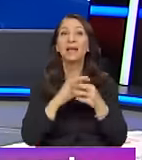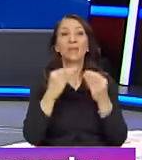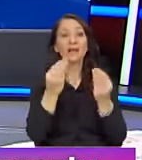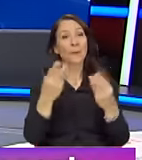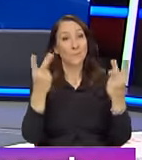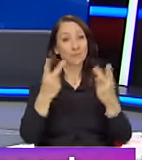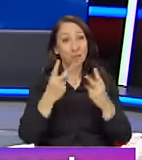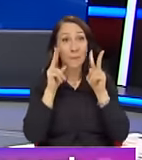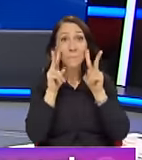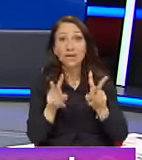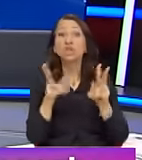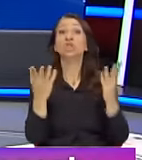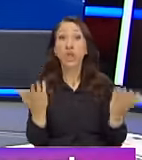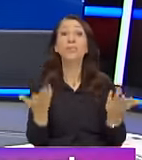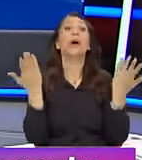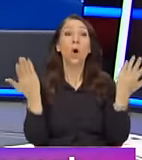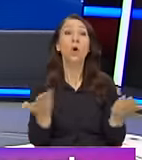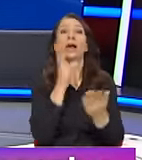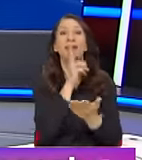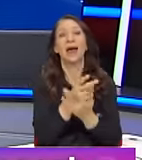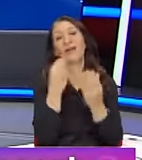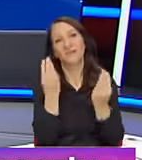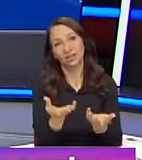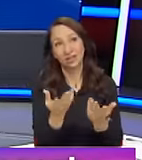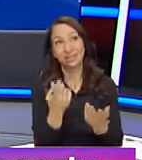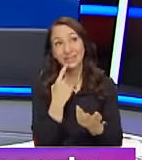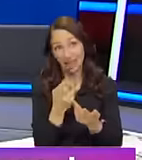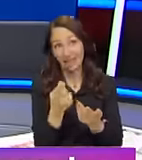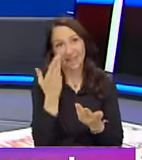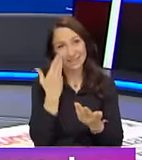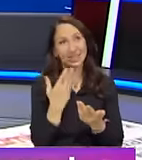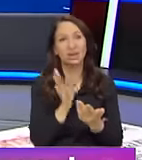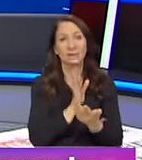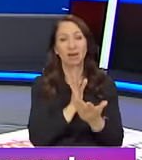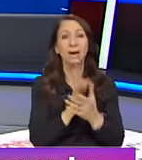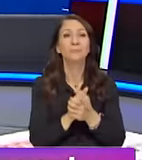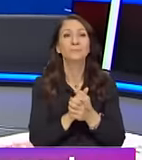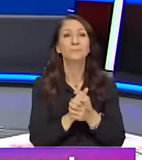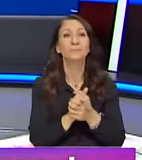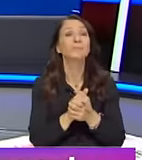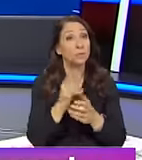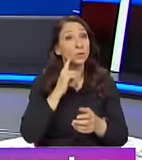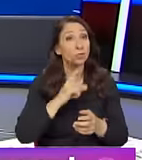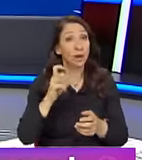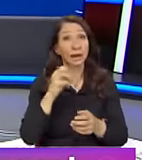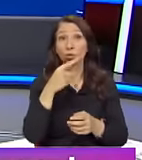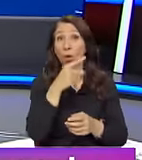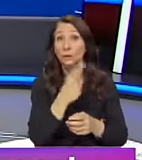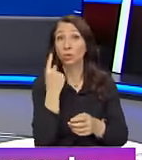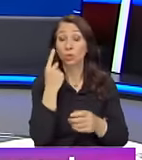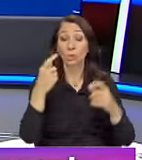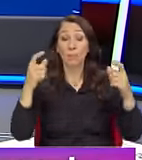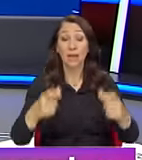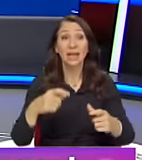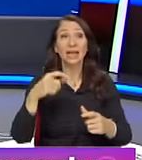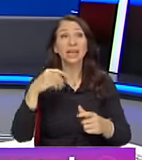olan mesajlara bakacağız ve öyle bir karar vereceğiz diyen izleyicilerimiz de var. Cumhurbaşkanı Erdoğan dün